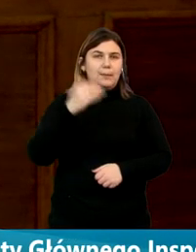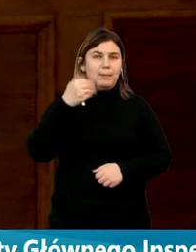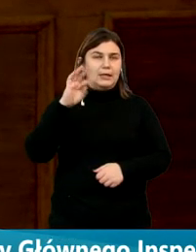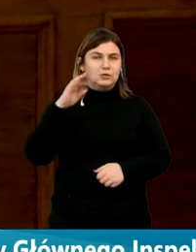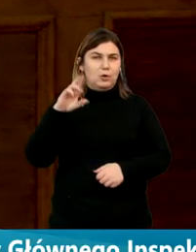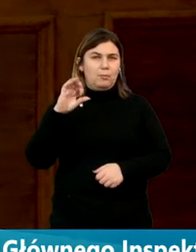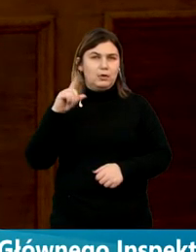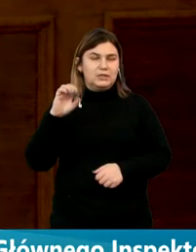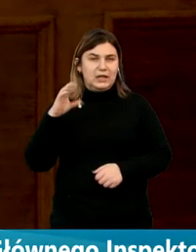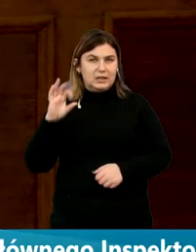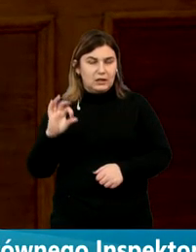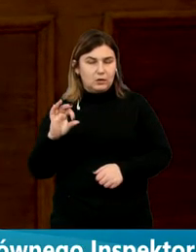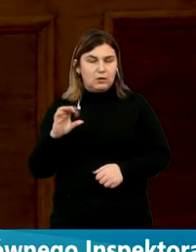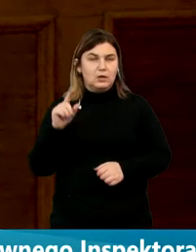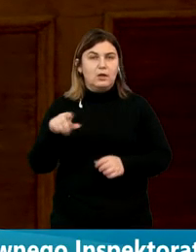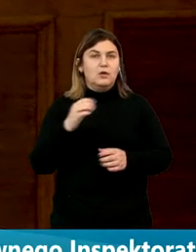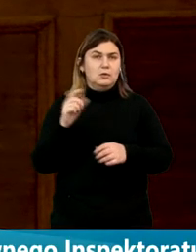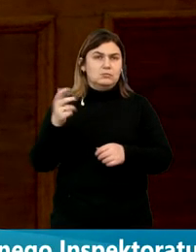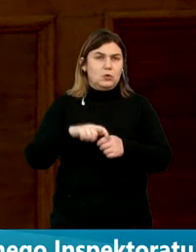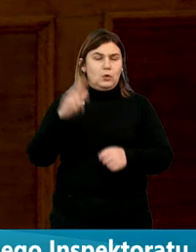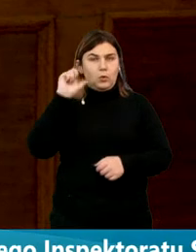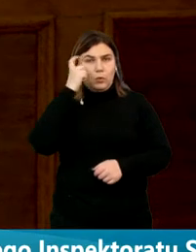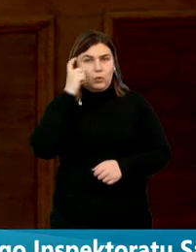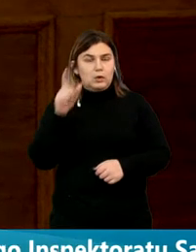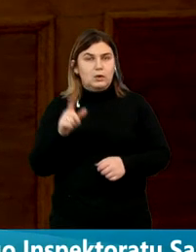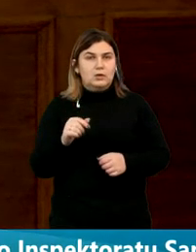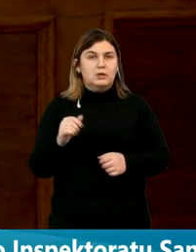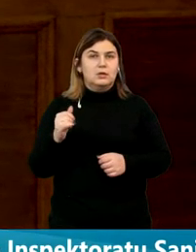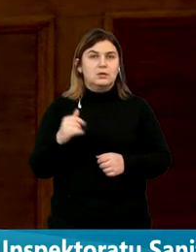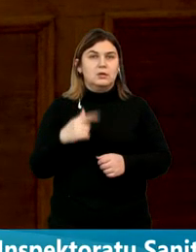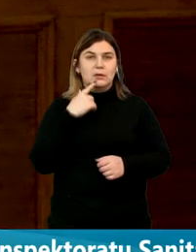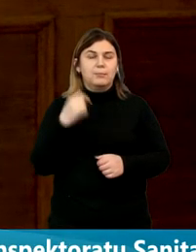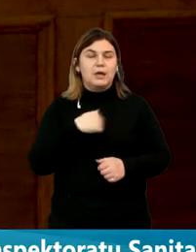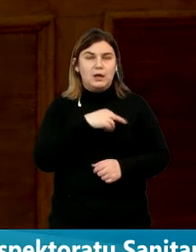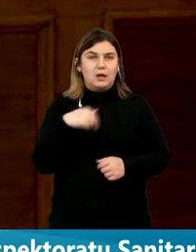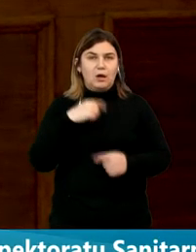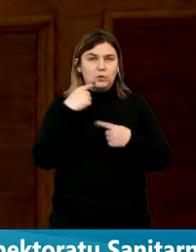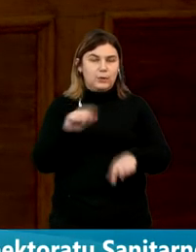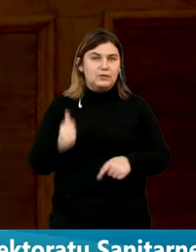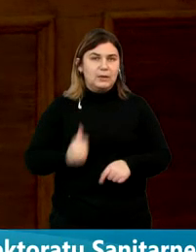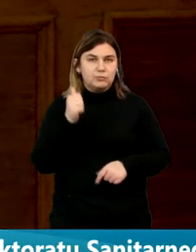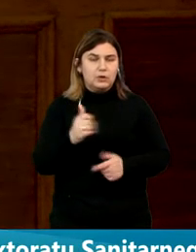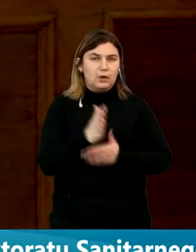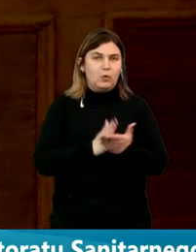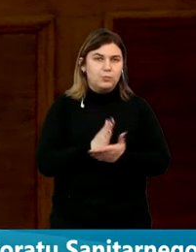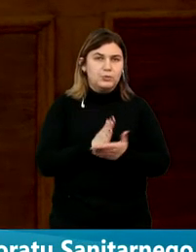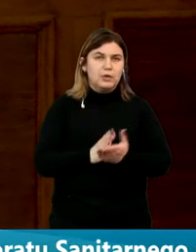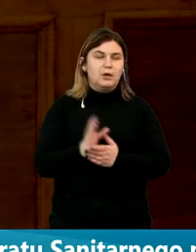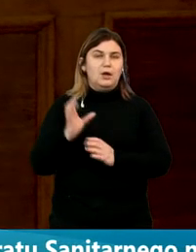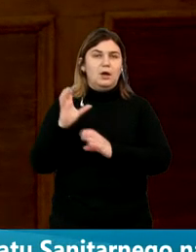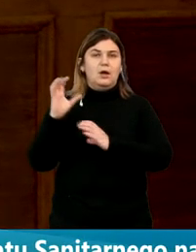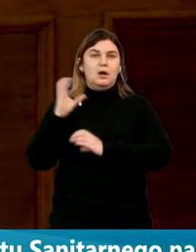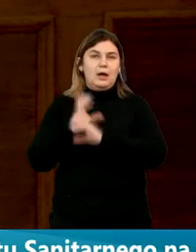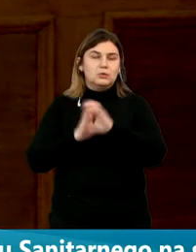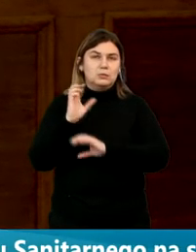takim podmiotem wiodącym. My odpowiadamy za przystanki i właściwie za obsługę tych przystanków pod względem komunikacyjnym, bo same